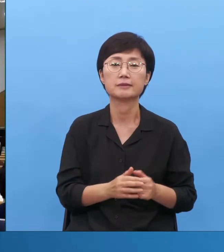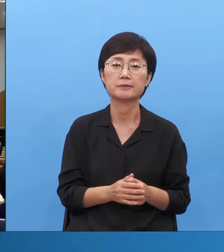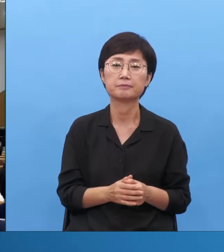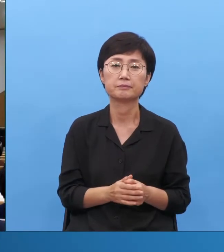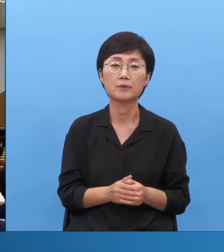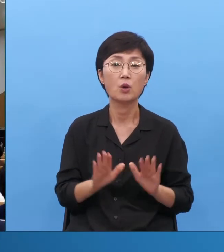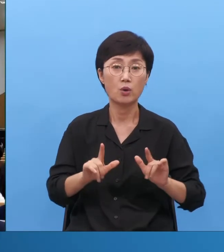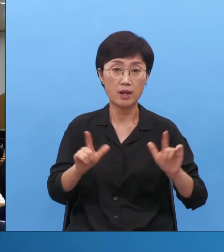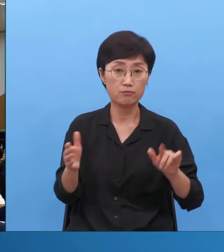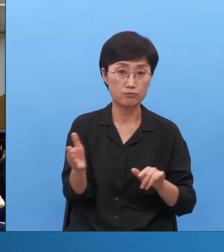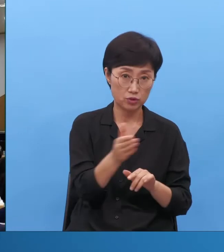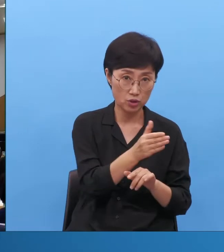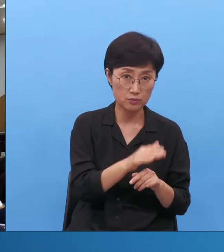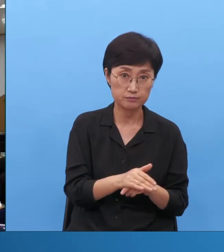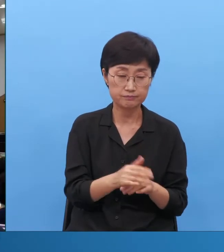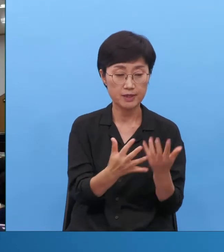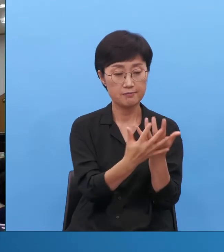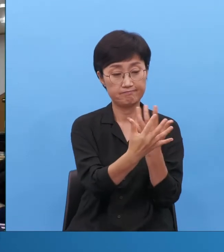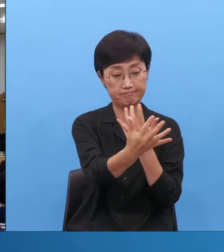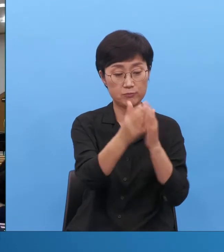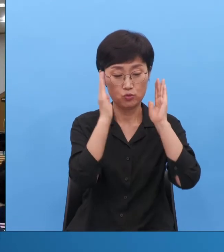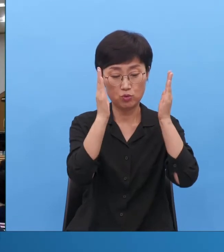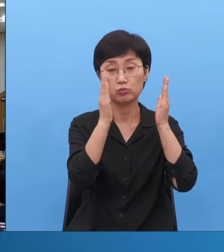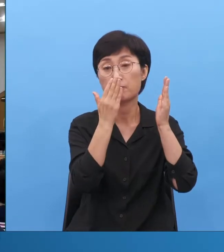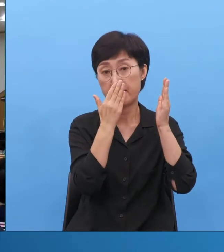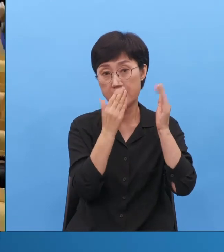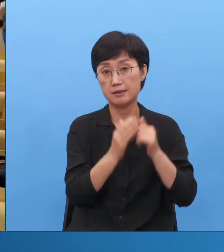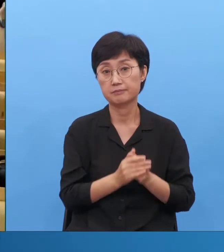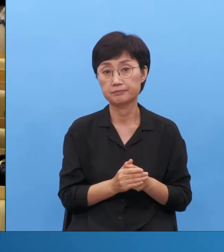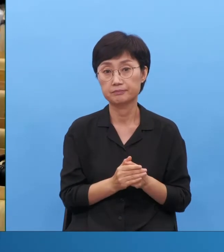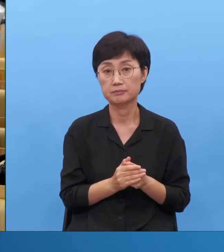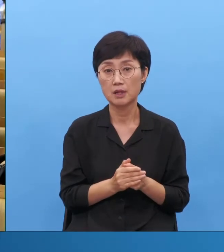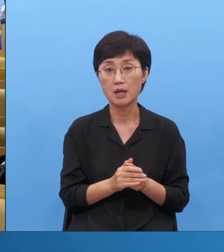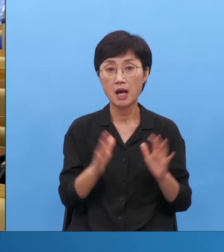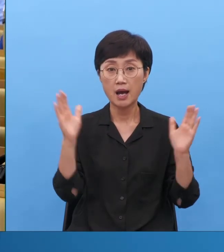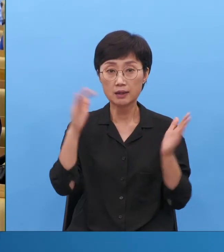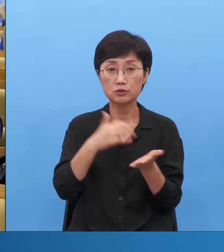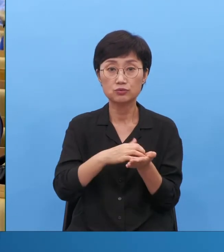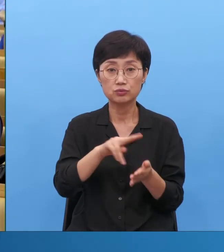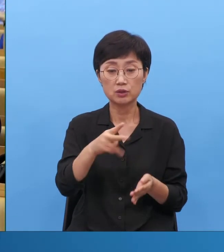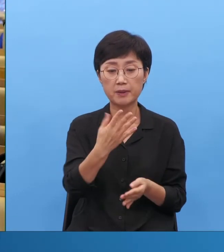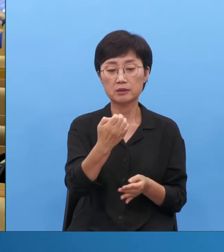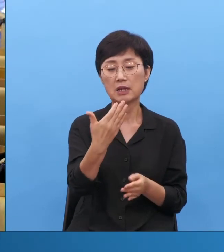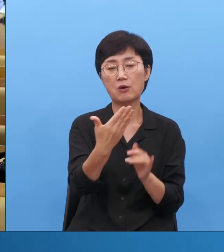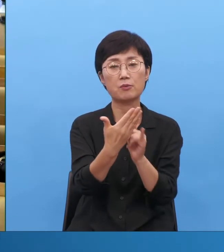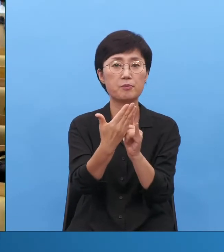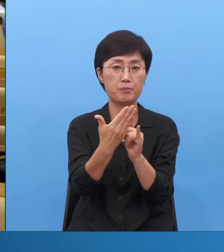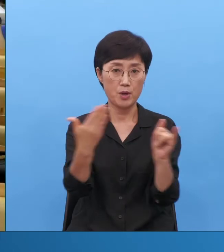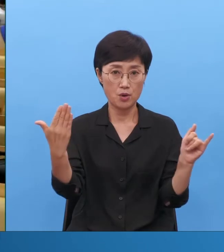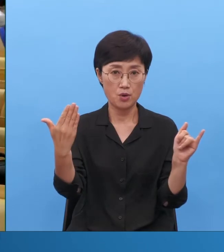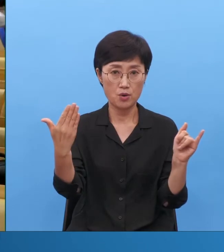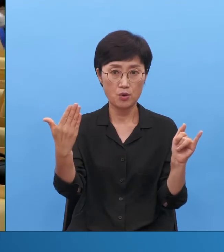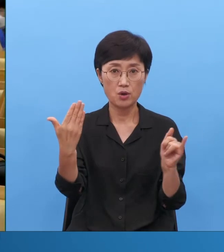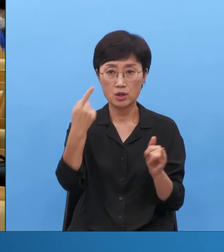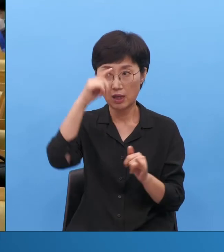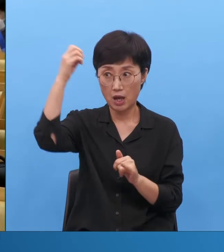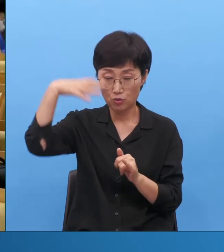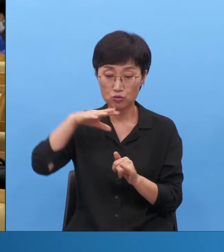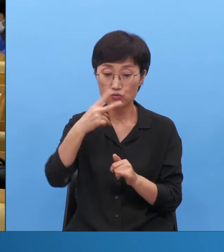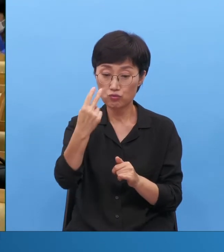이번 학기부터는 대면으로 수업이 진행돼 289명의 학생들이 학부와 연구원에서